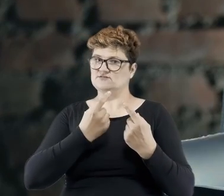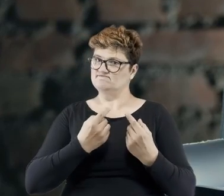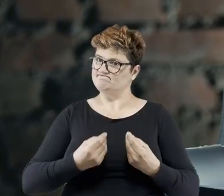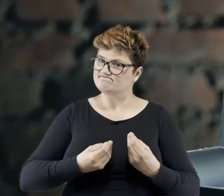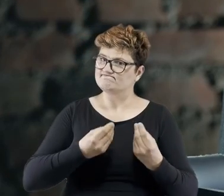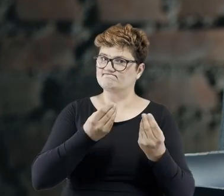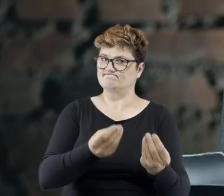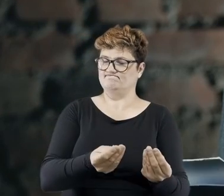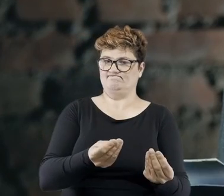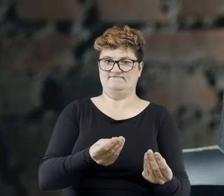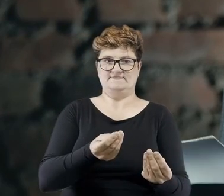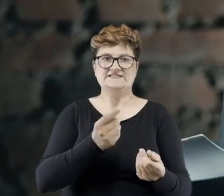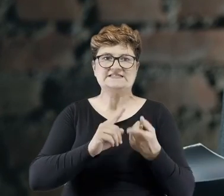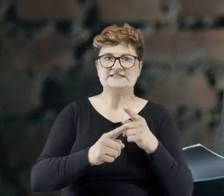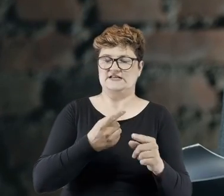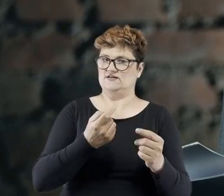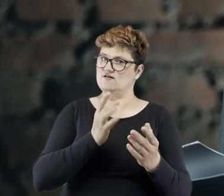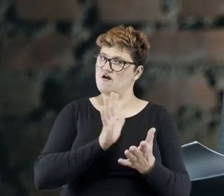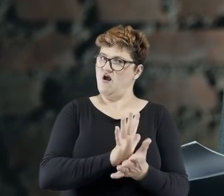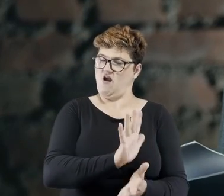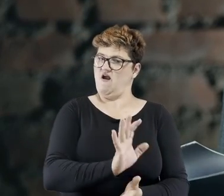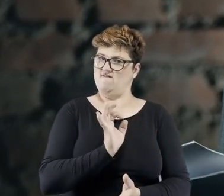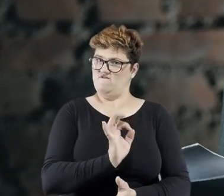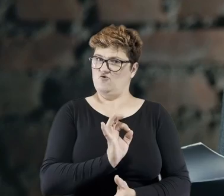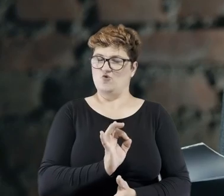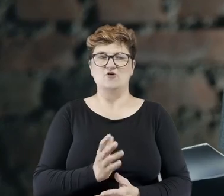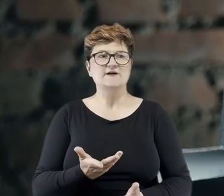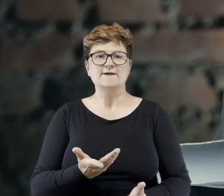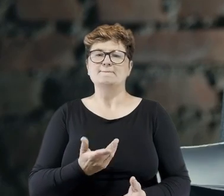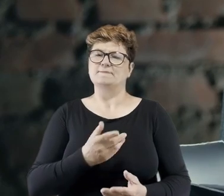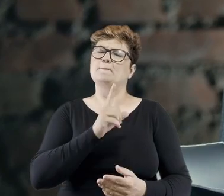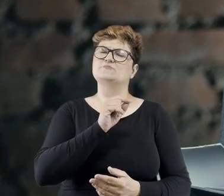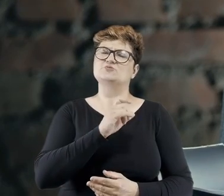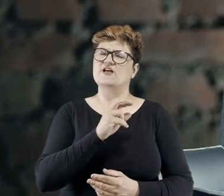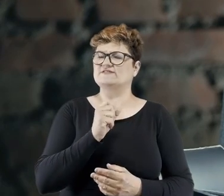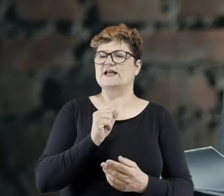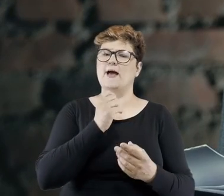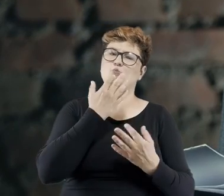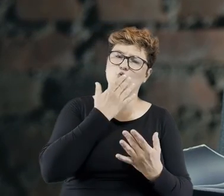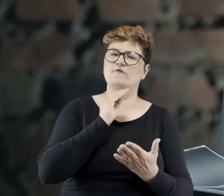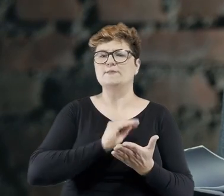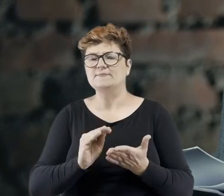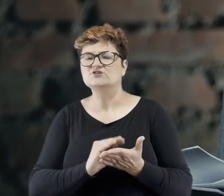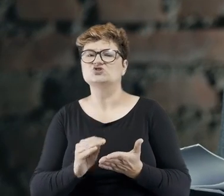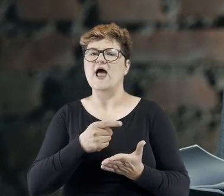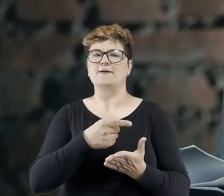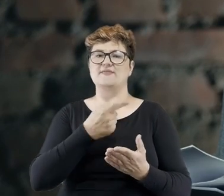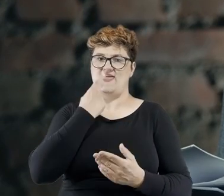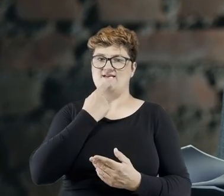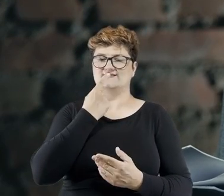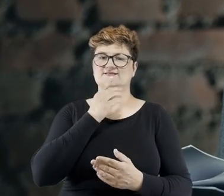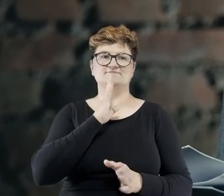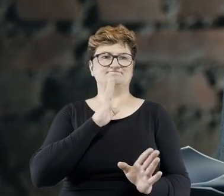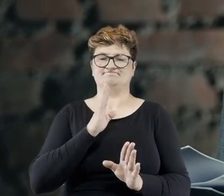własnej stylistyce. Taki, ona właściwie, Przybyszewska, mówi i pisze w takim języku, który